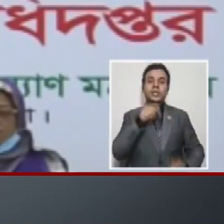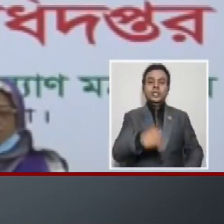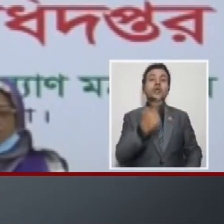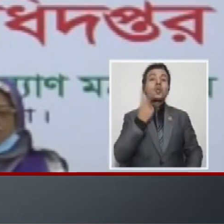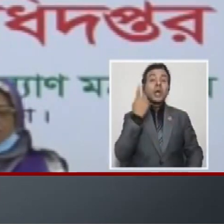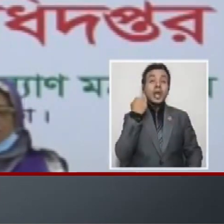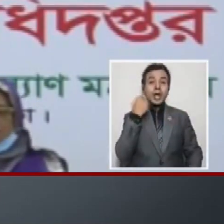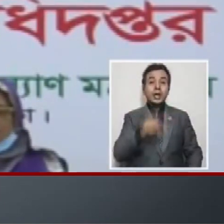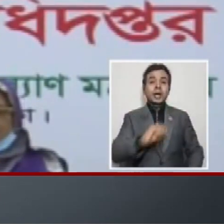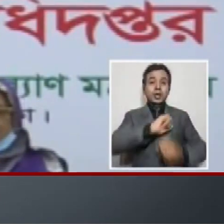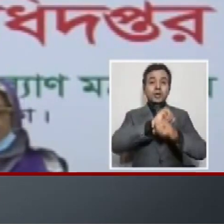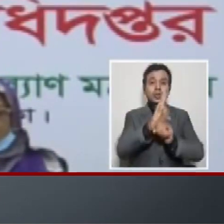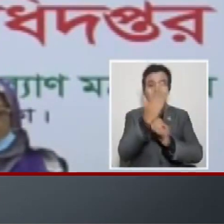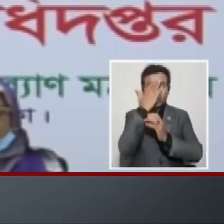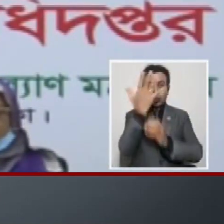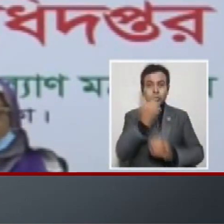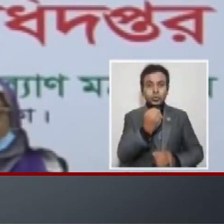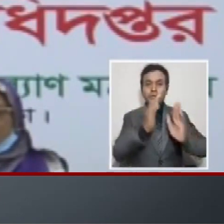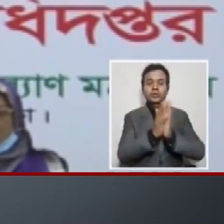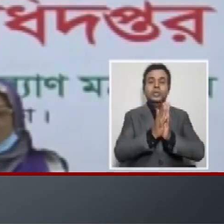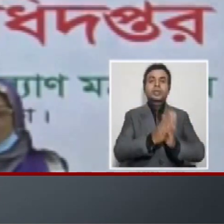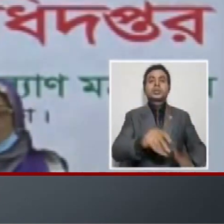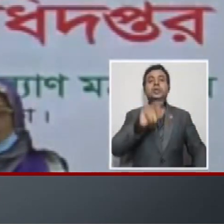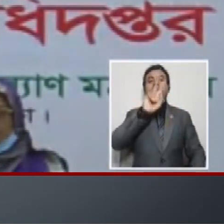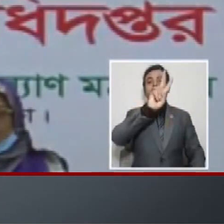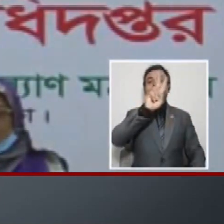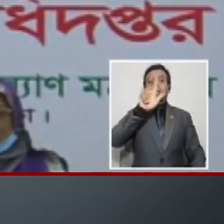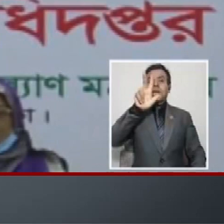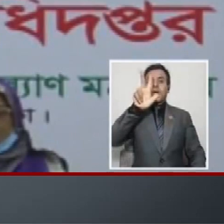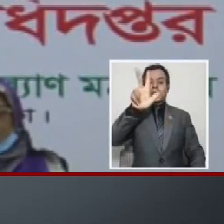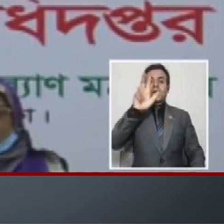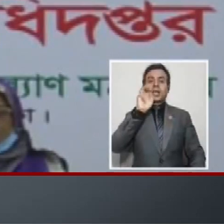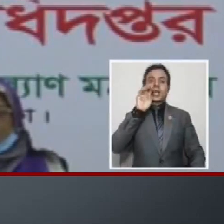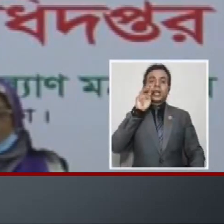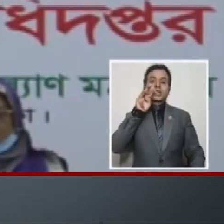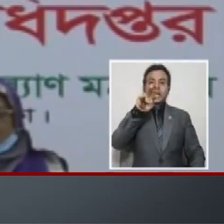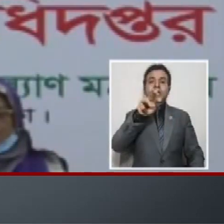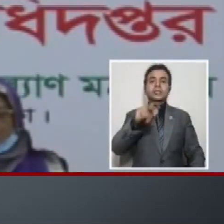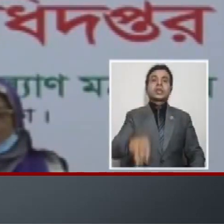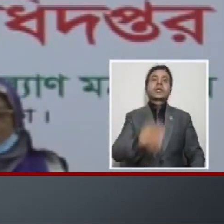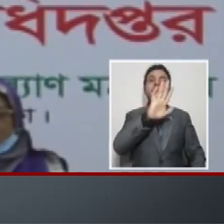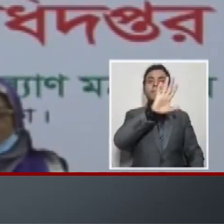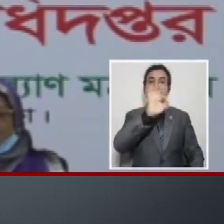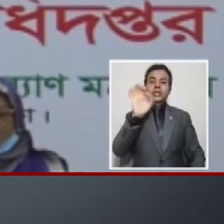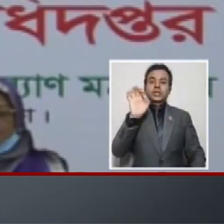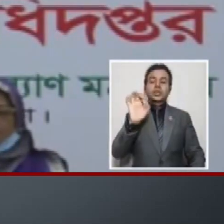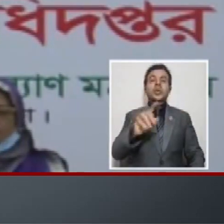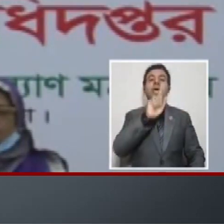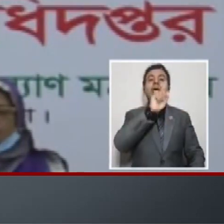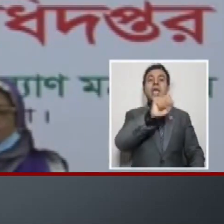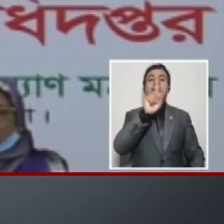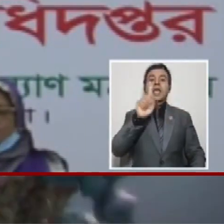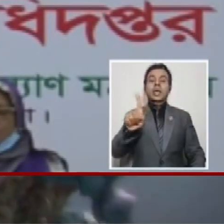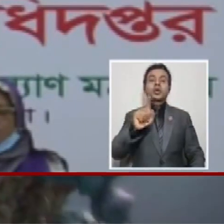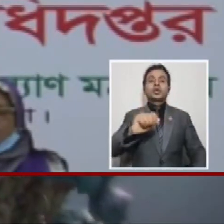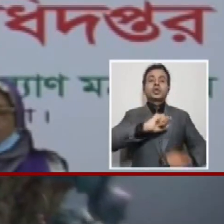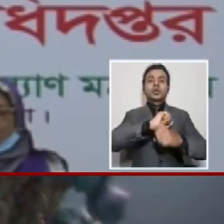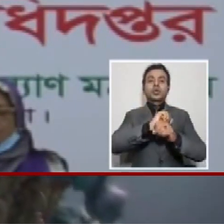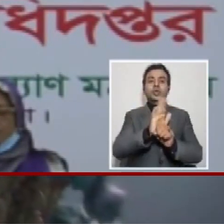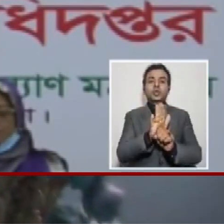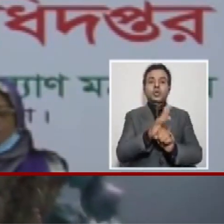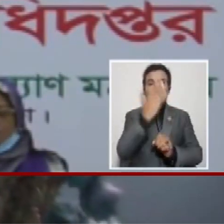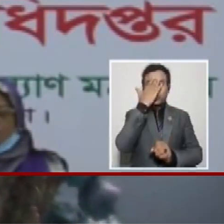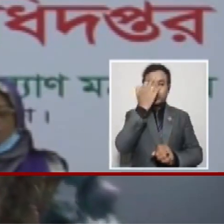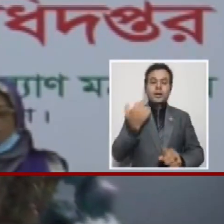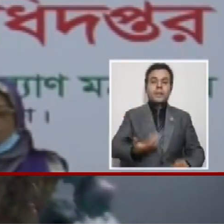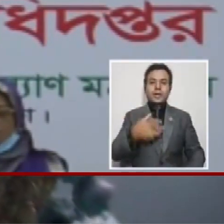1,773টি এবং এ পর্যন্ত 28,511 জন শনাক্ত হয়েছেন। গত 24 ঘন্টায় মৃত্যুবরণ